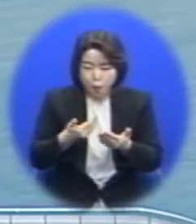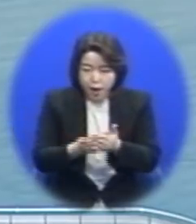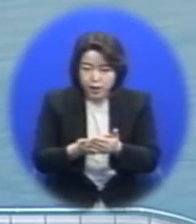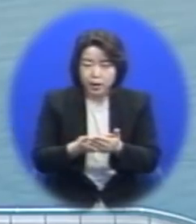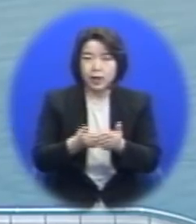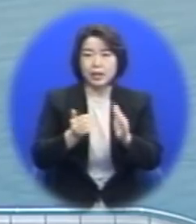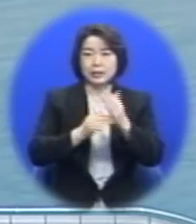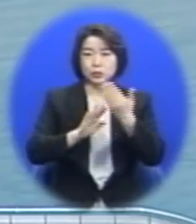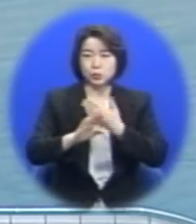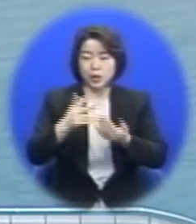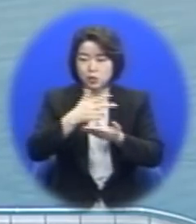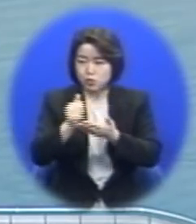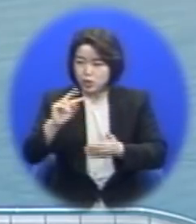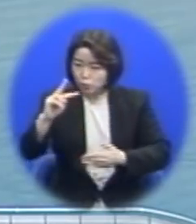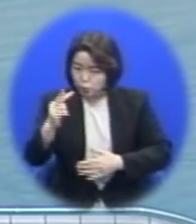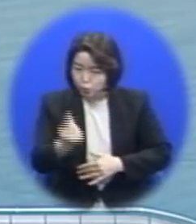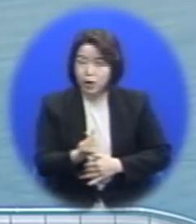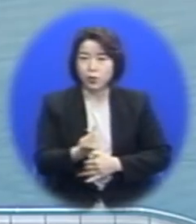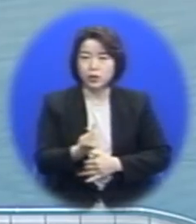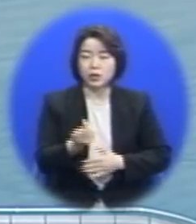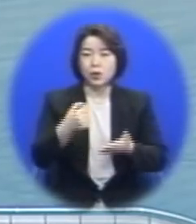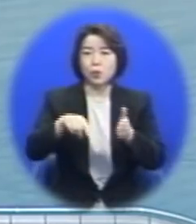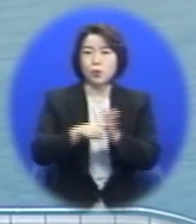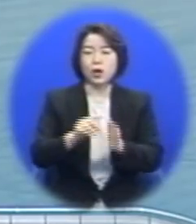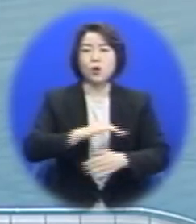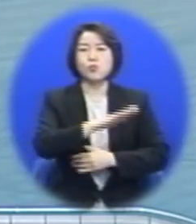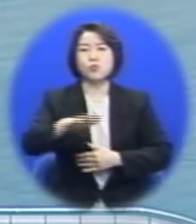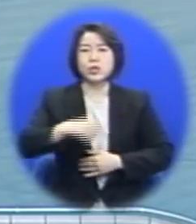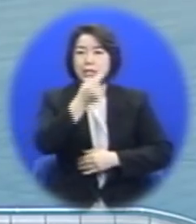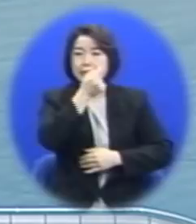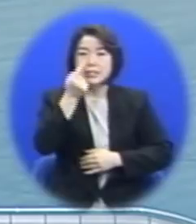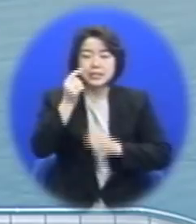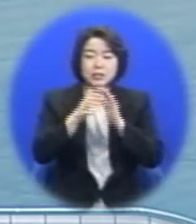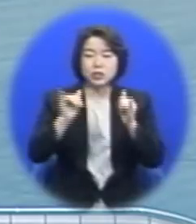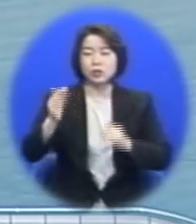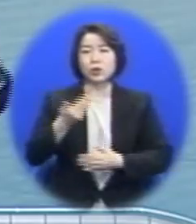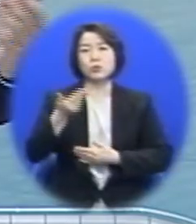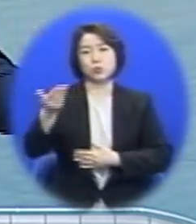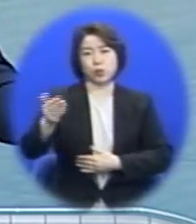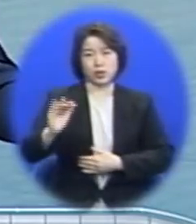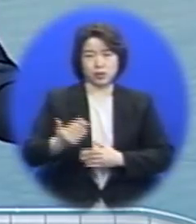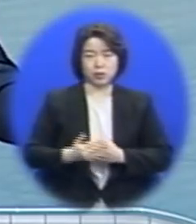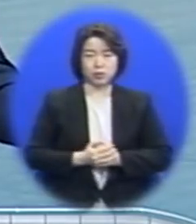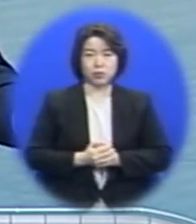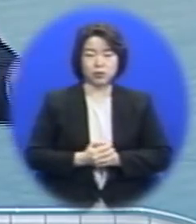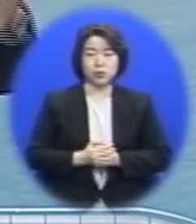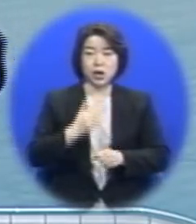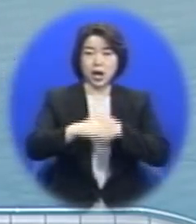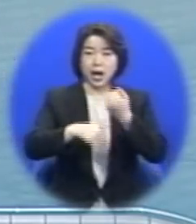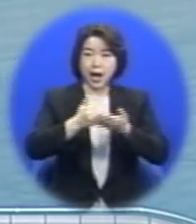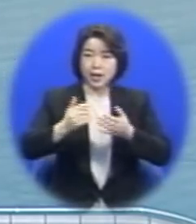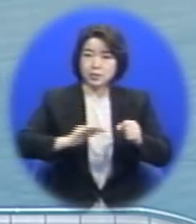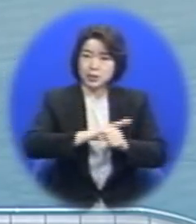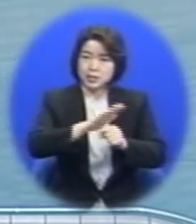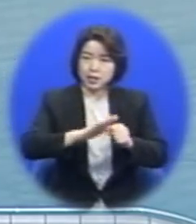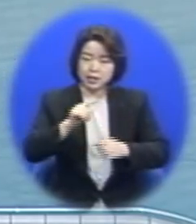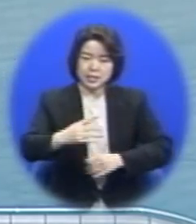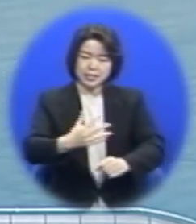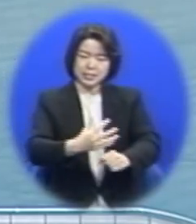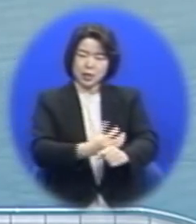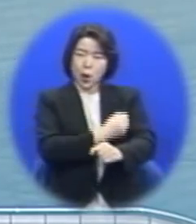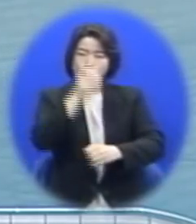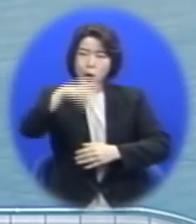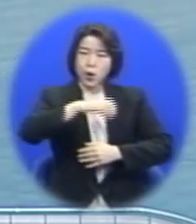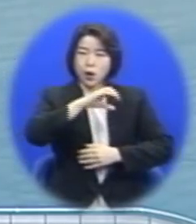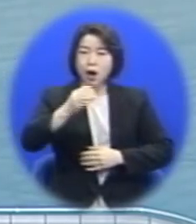위하여 우리가 증인이 되어줘야 하는 것입니다. 하나님의 사랑을 이 엄청난